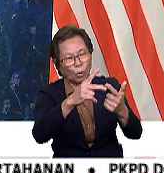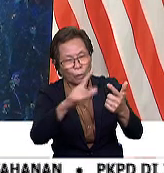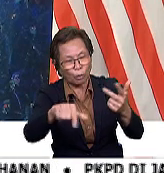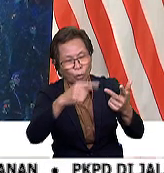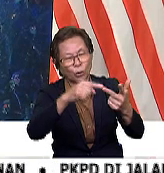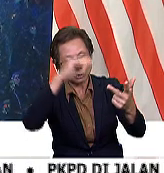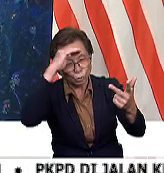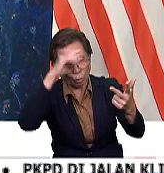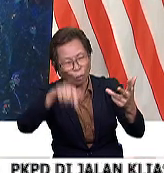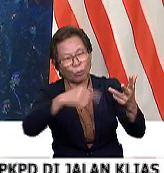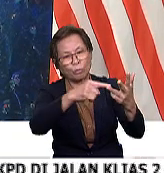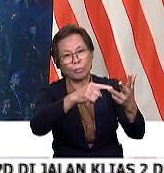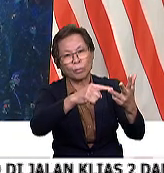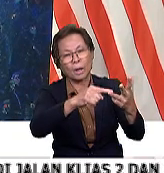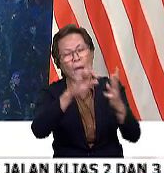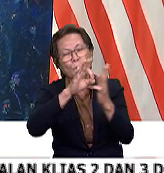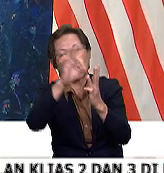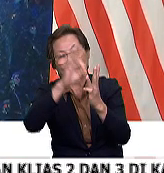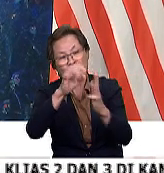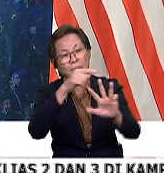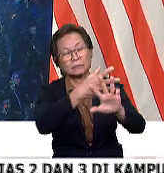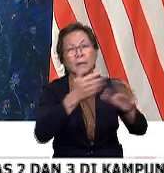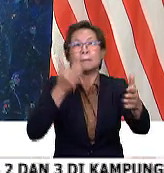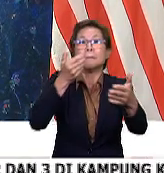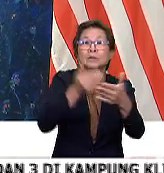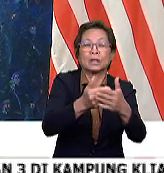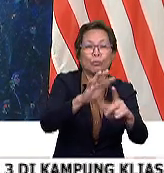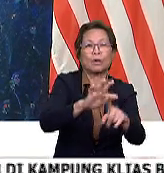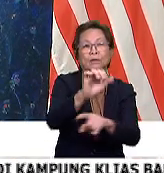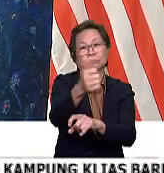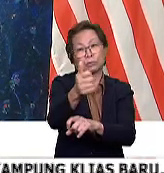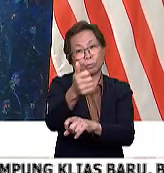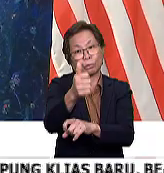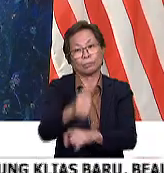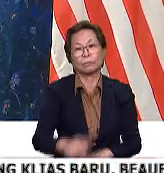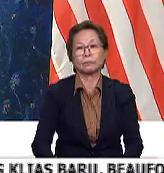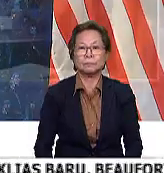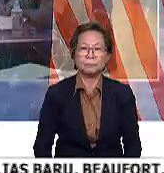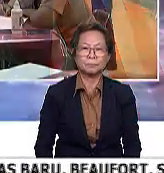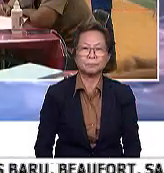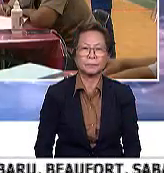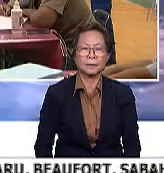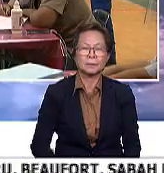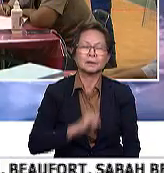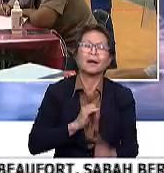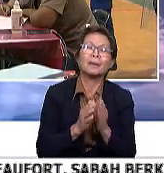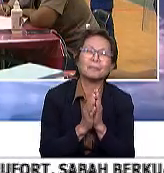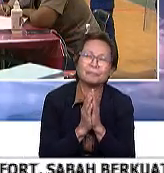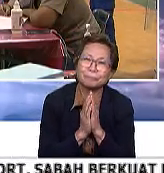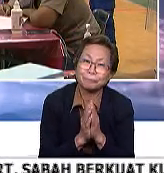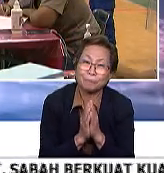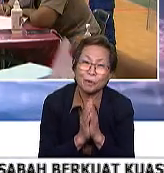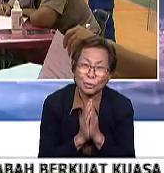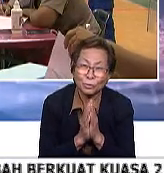Johor dan pulau Pinang menjelang Oktober Hai saya merayu